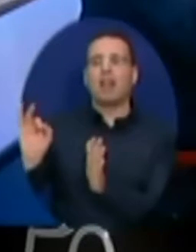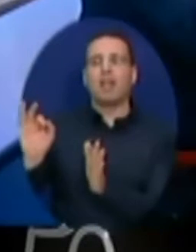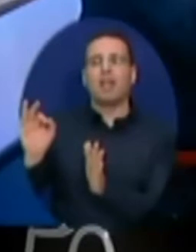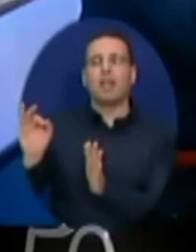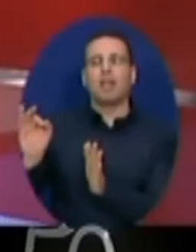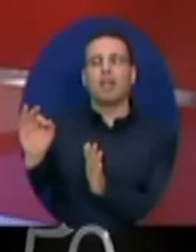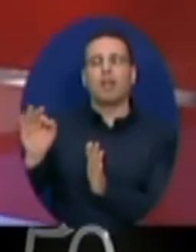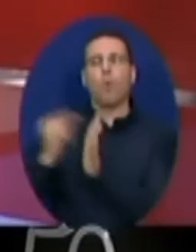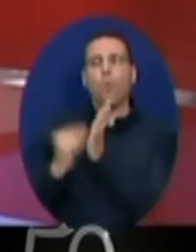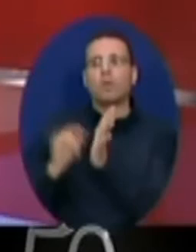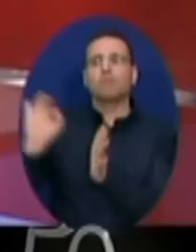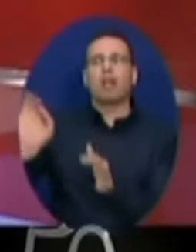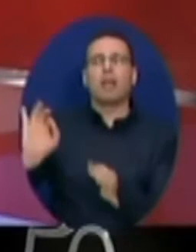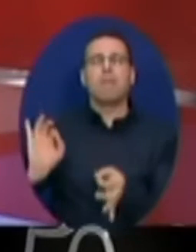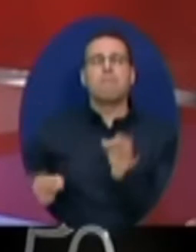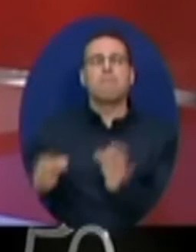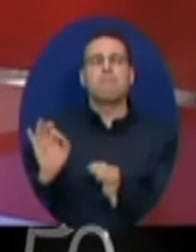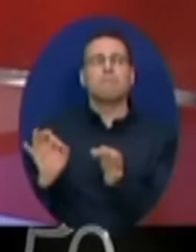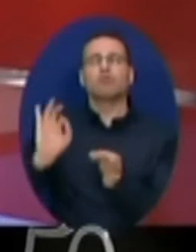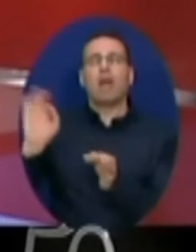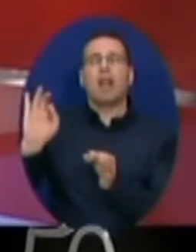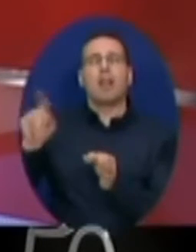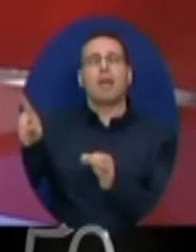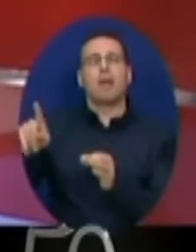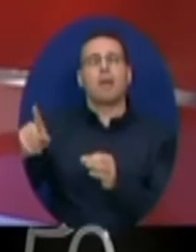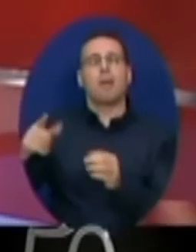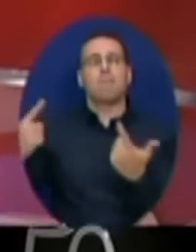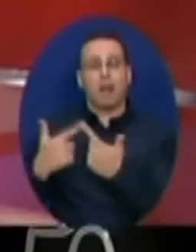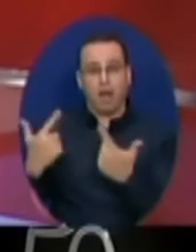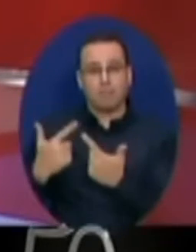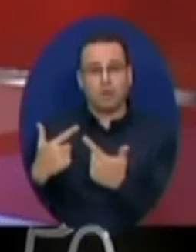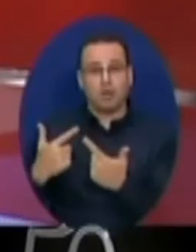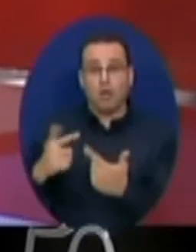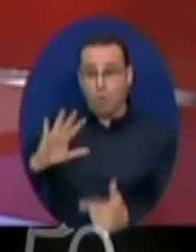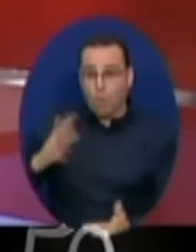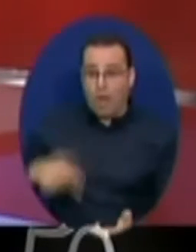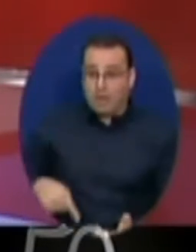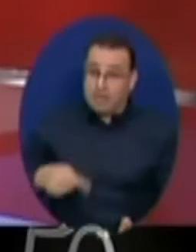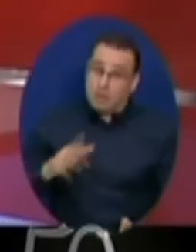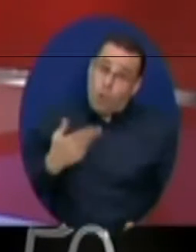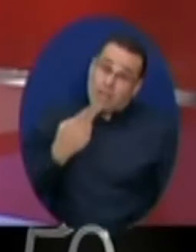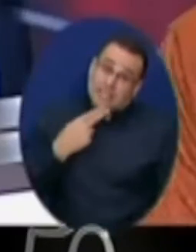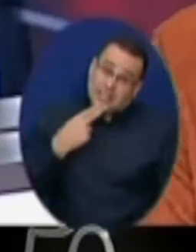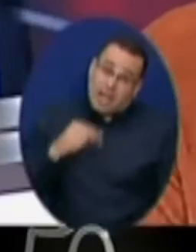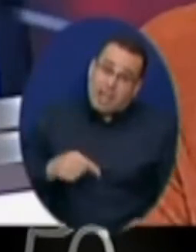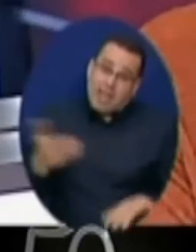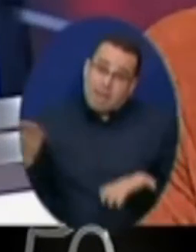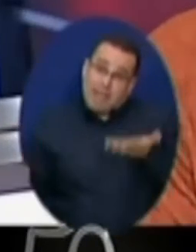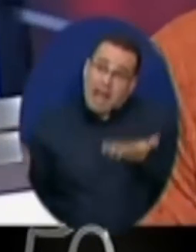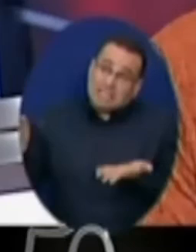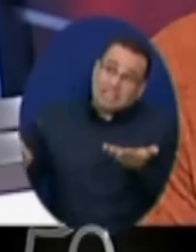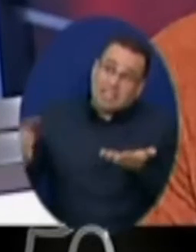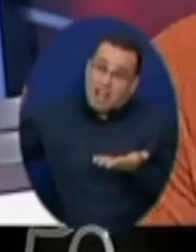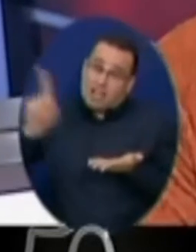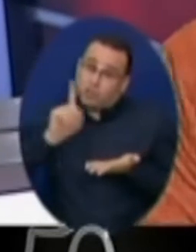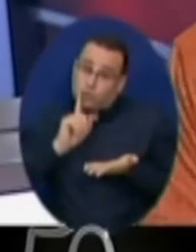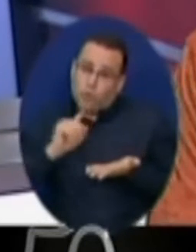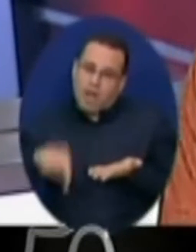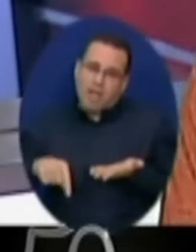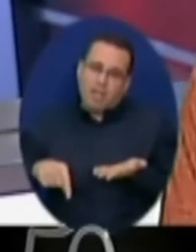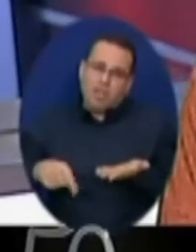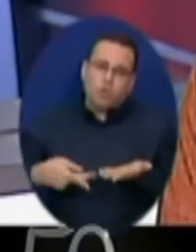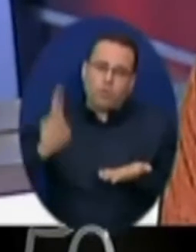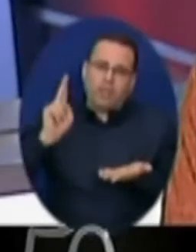ואולי זה בעצם שאלה של יחסיות. הצבא שלנו יחסית לצבא הסורי מוסרי. כן וכן. אני חושבת קודם